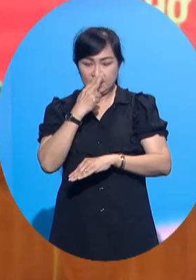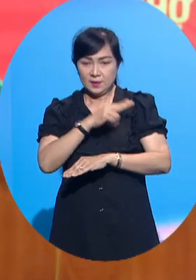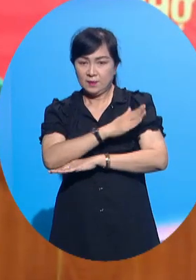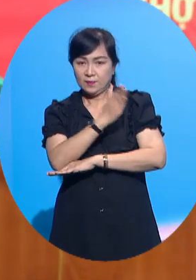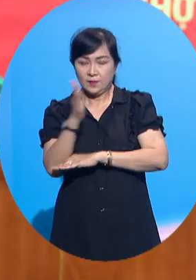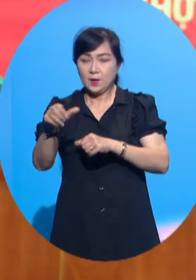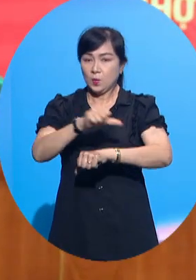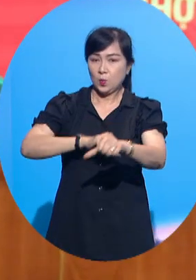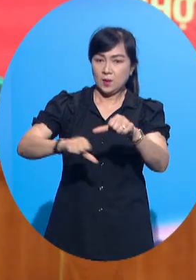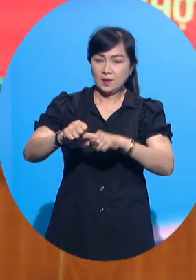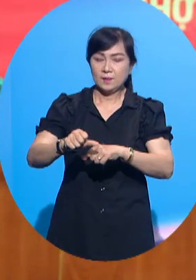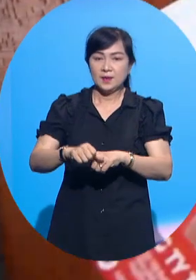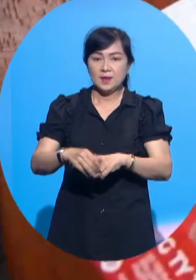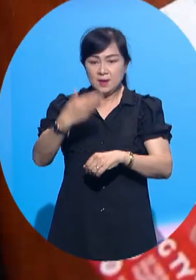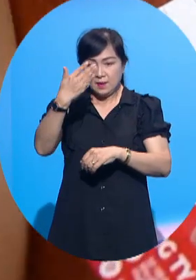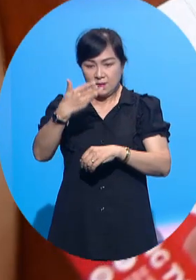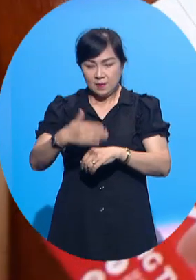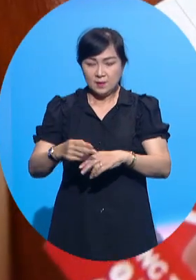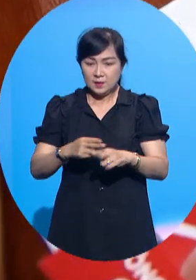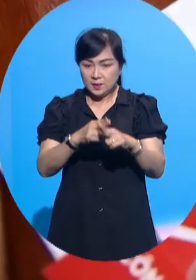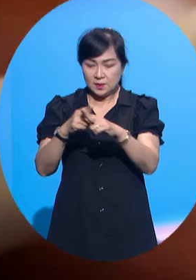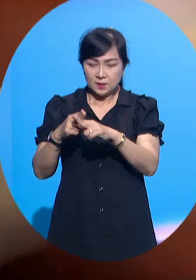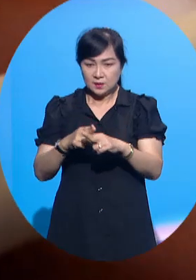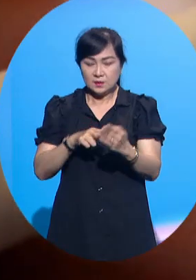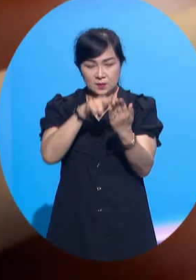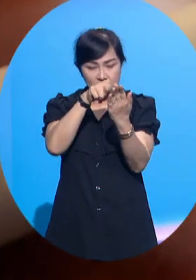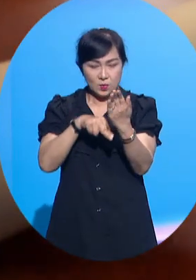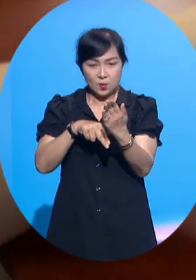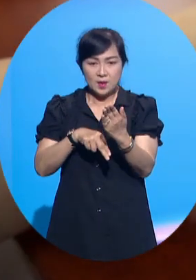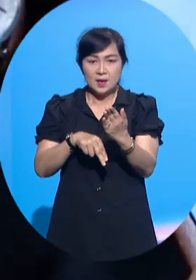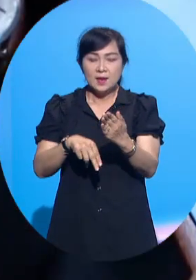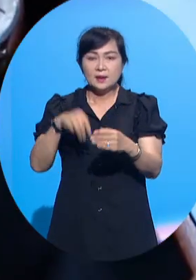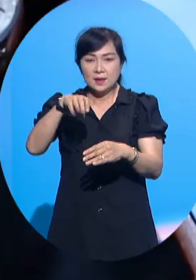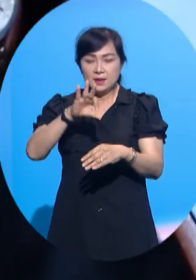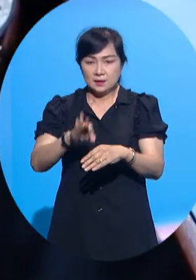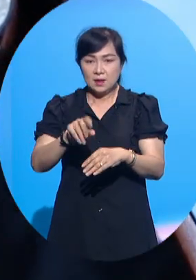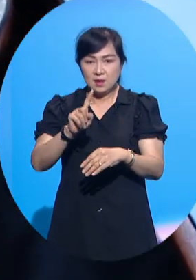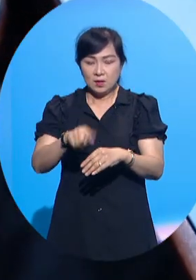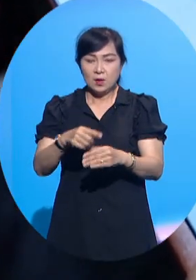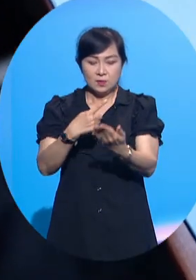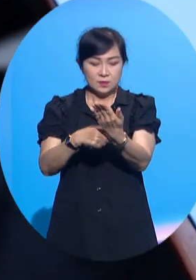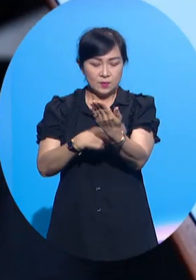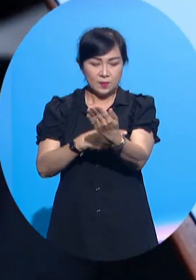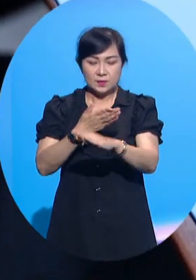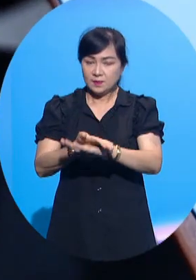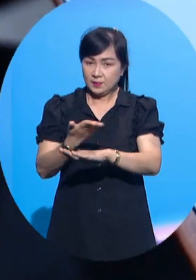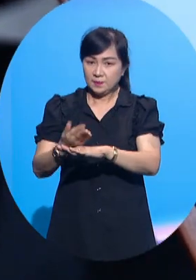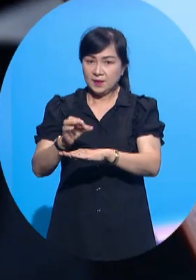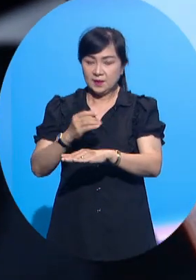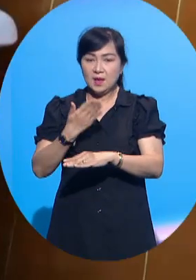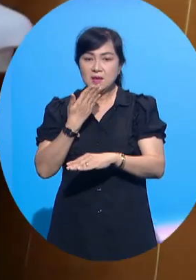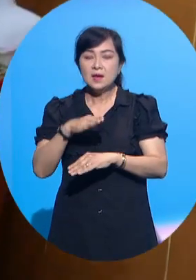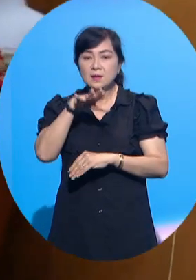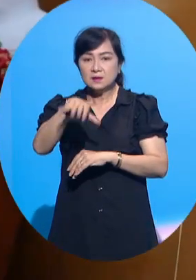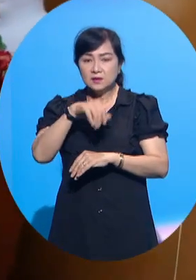triển và vận hành trải qua quá trình nghiên cứu kỹ lưỡng nên tảng thương mại điện tử này sở hữu đa dạng các danh mục sản phẩm và thiết kế dễ sử